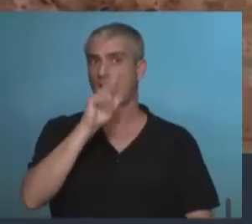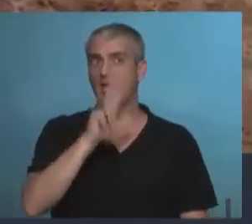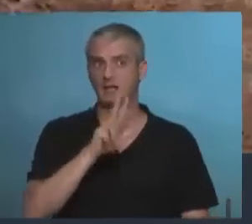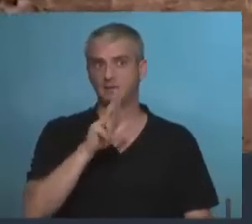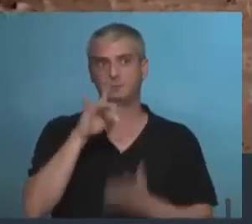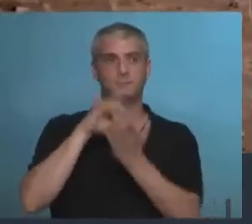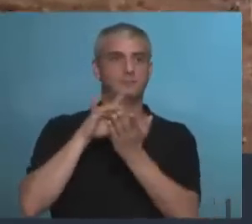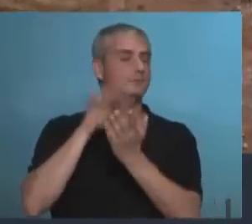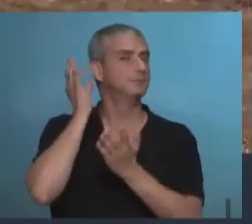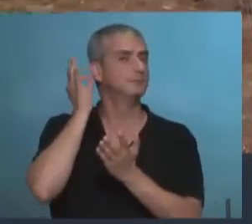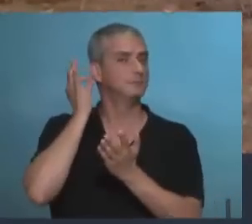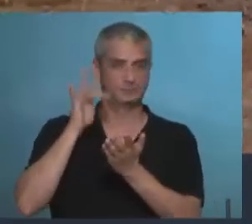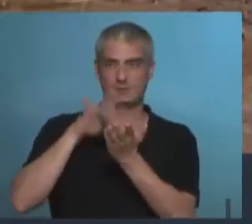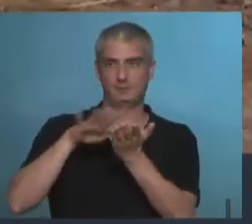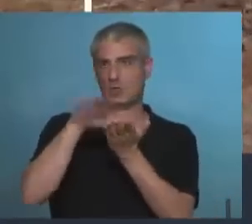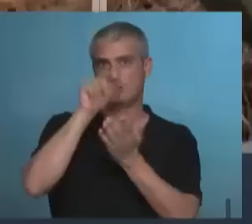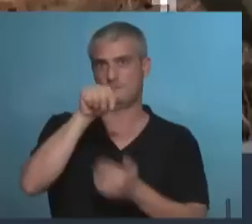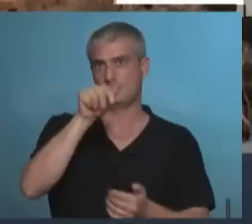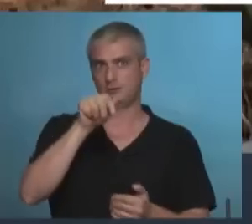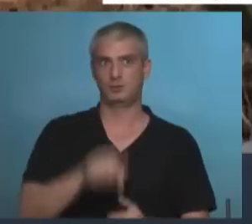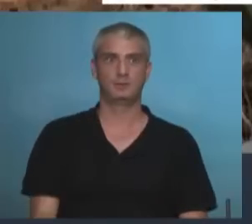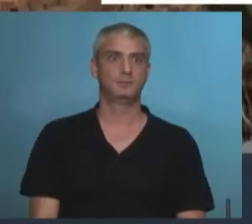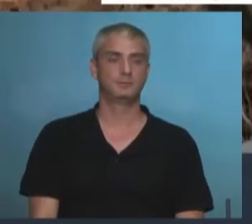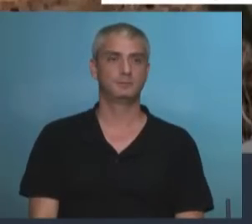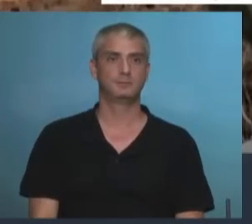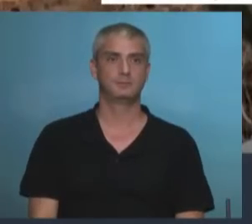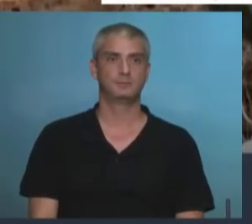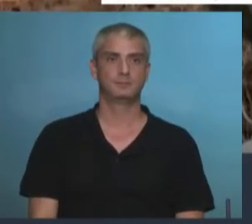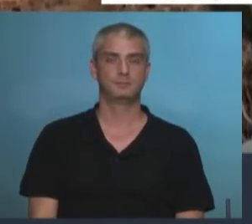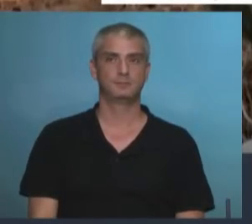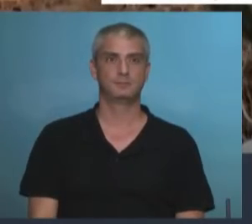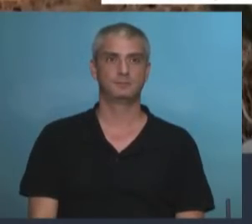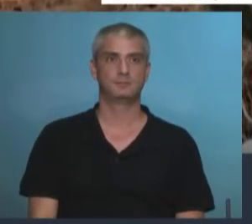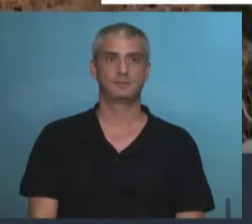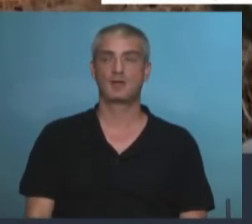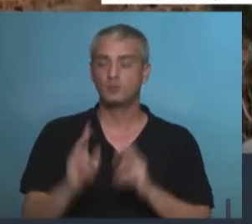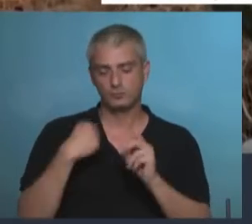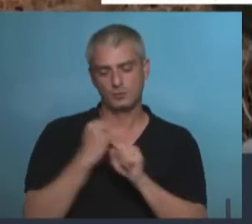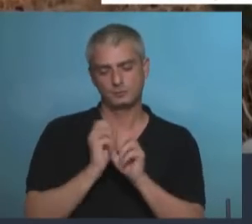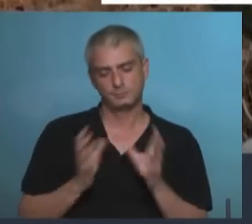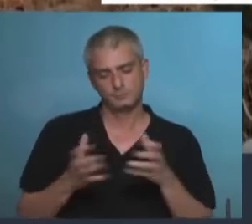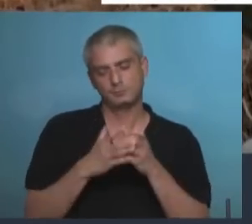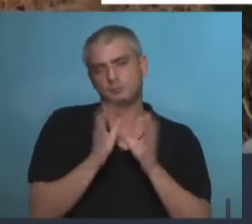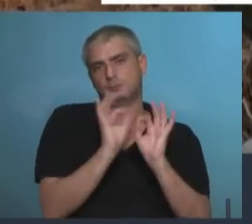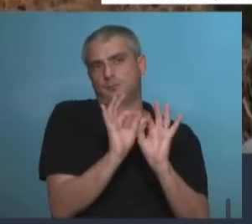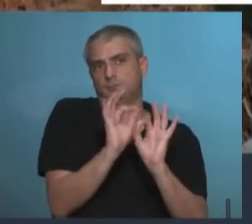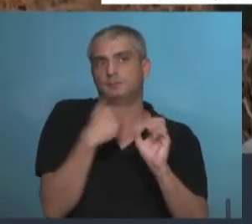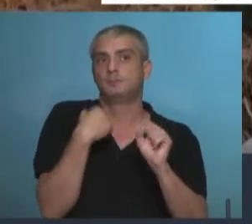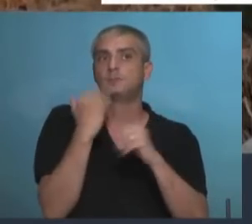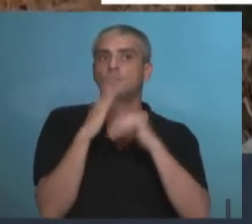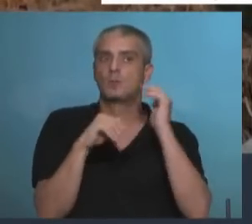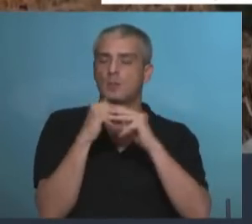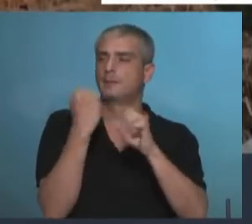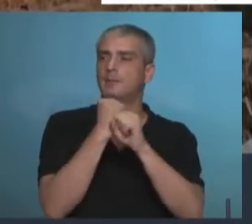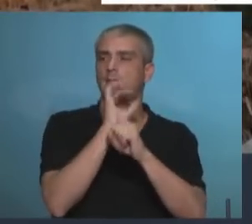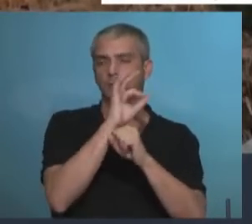מנוכחות של חיילות המשרתות בגזרה. איפה שאפשר אנחנו משתדלים לייצר את המעטפת המיטבית. וכך אנחנו גם בונים את התעסוקות,